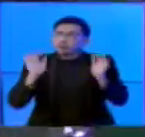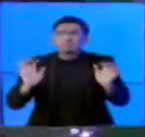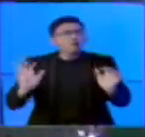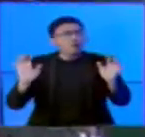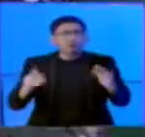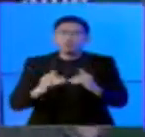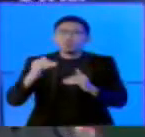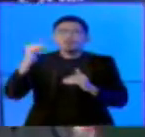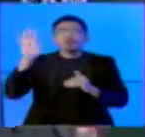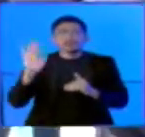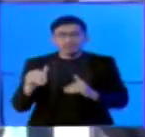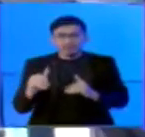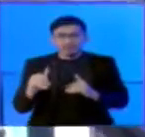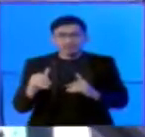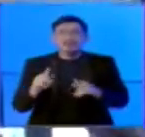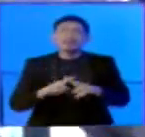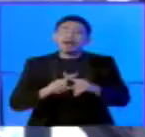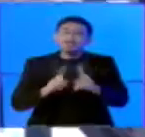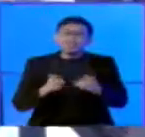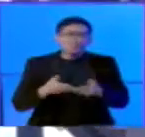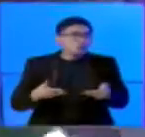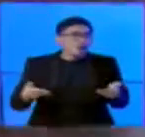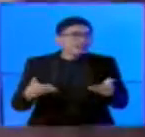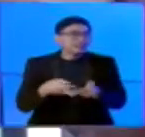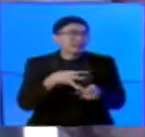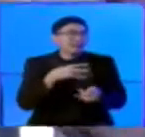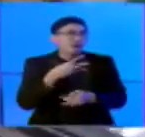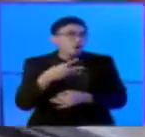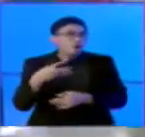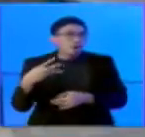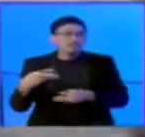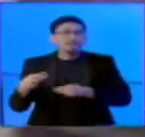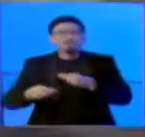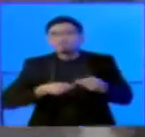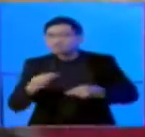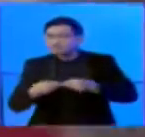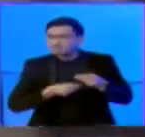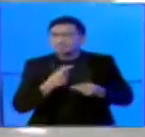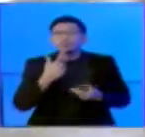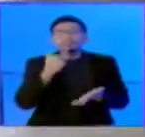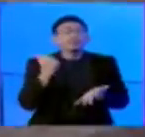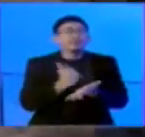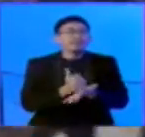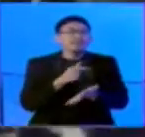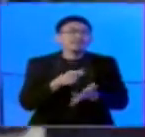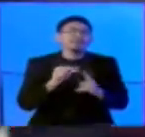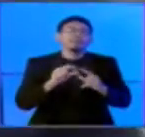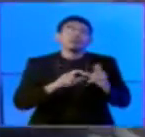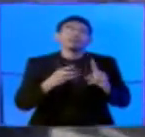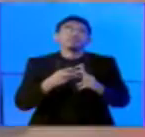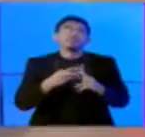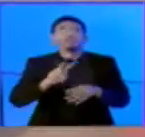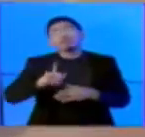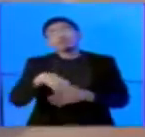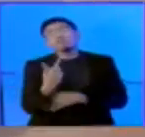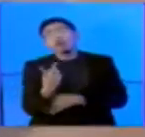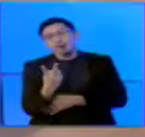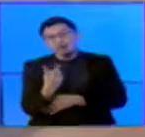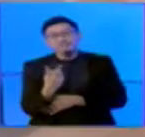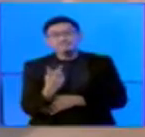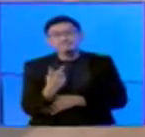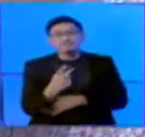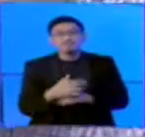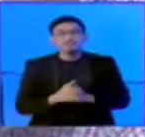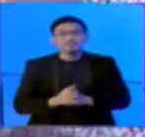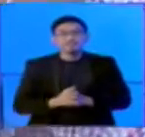Namun pemulihan ekonomi menjadi alasan utama pemerintah Kota Surabaya tetap menghentikan PSBB di tengah masih tingginya angka COVID-19